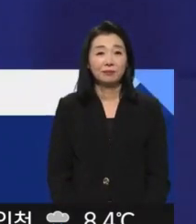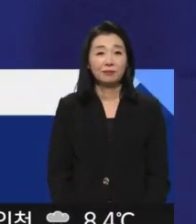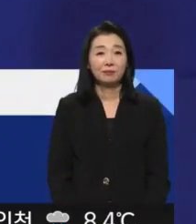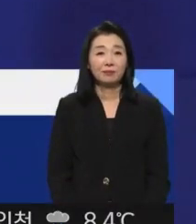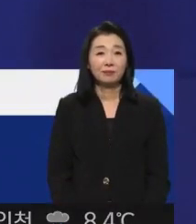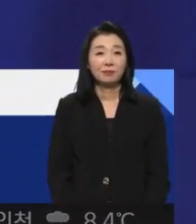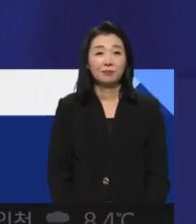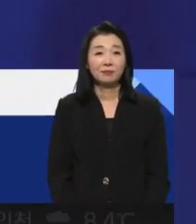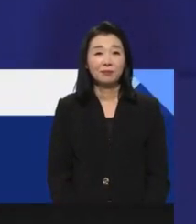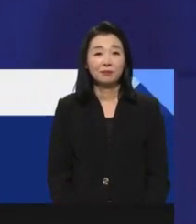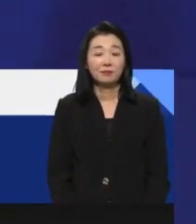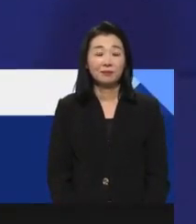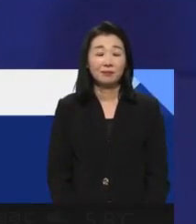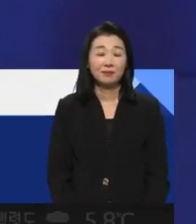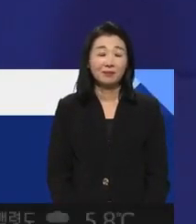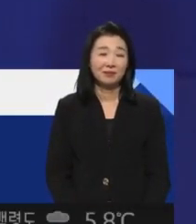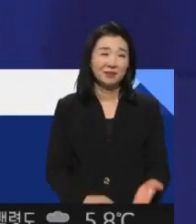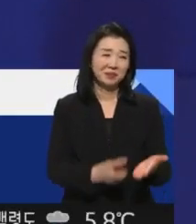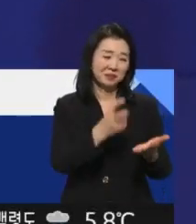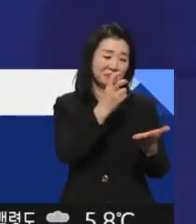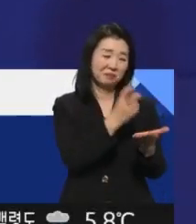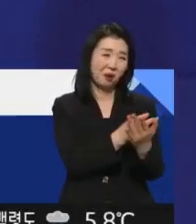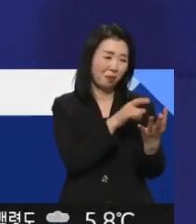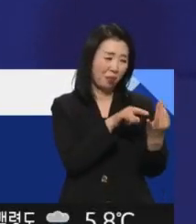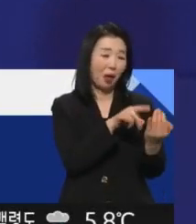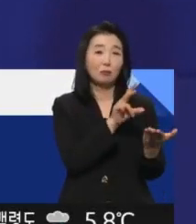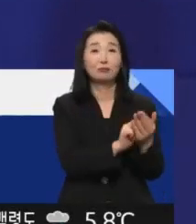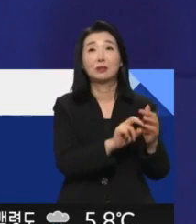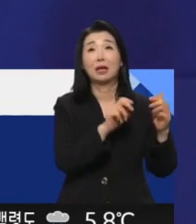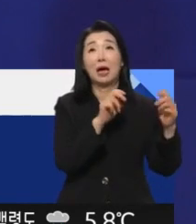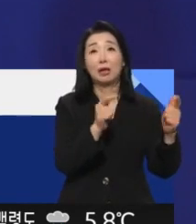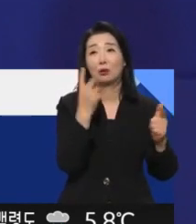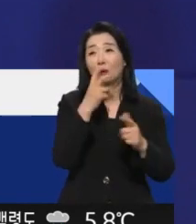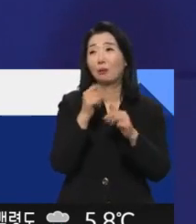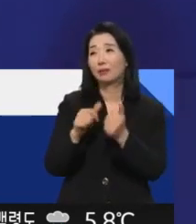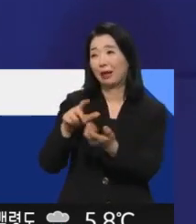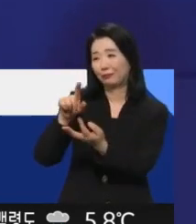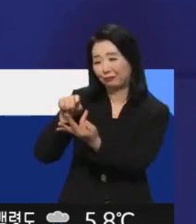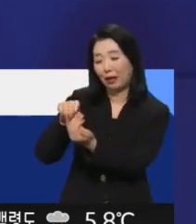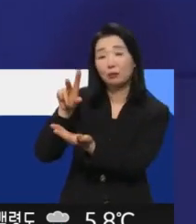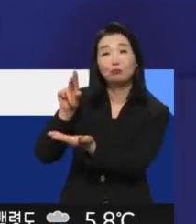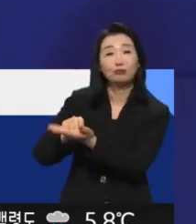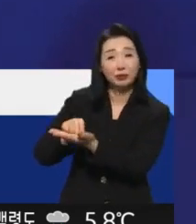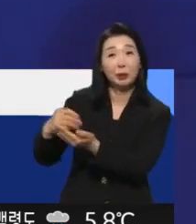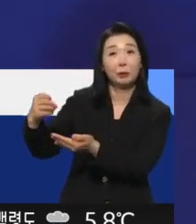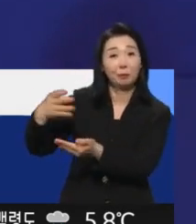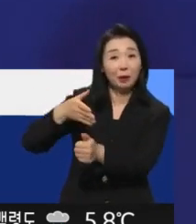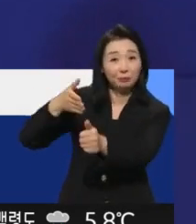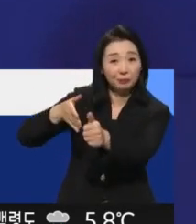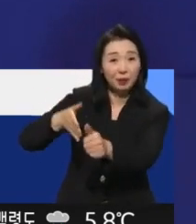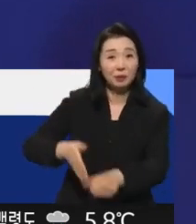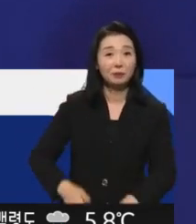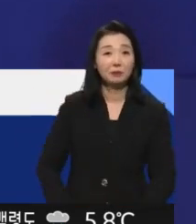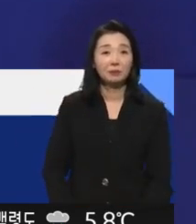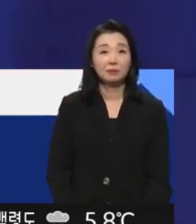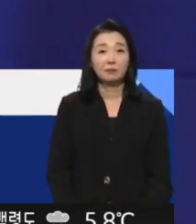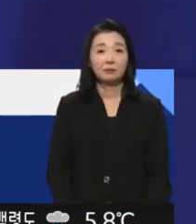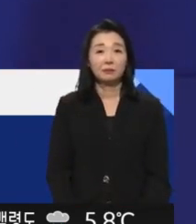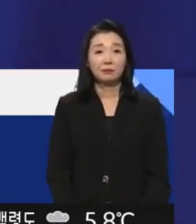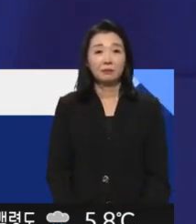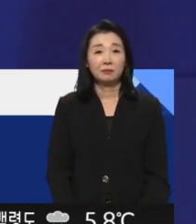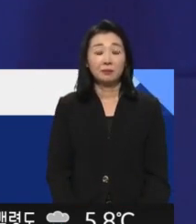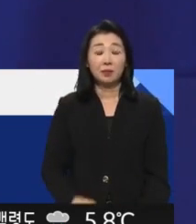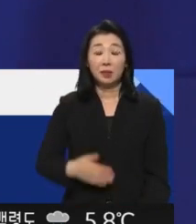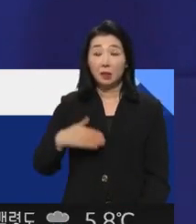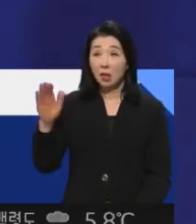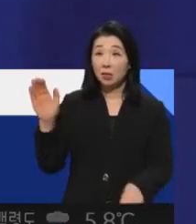가급적이면 사법 리스크가 아니라 검찰 리스크라고 말씀해 주시기를 부탁드립니다. 잘못한